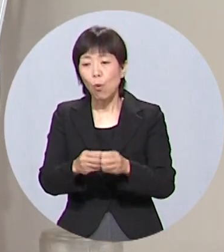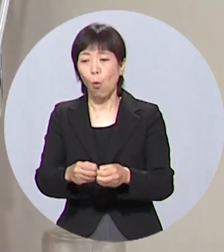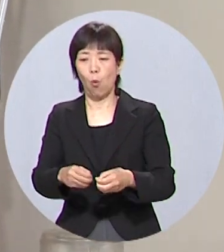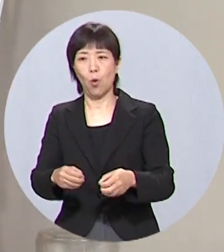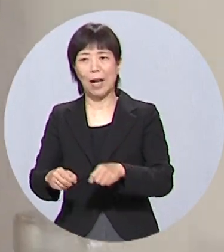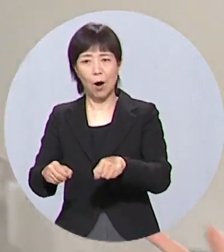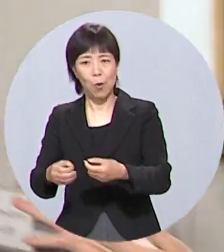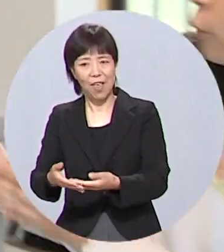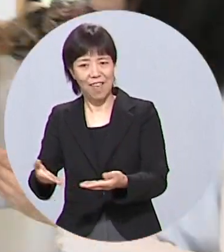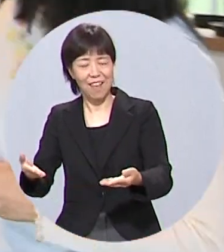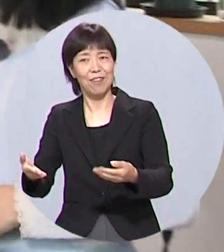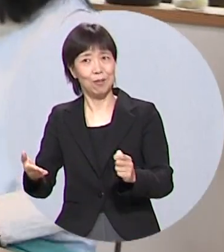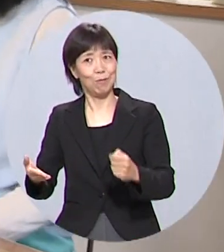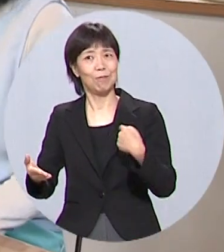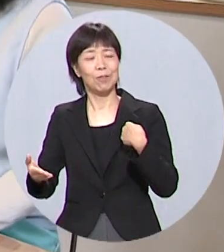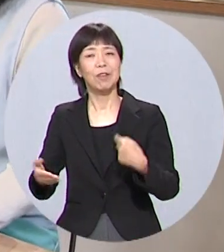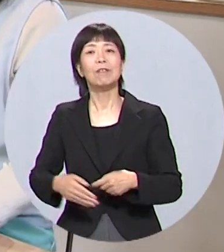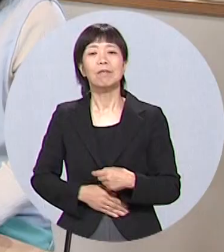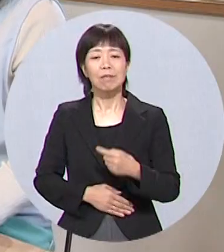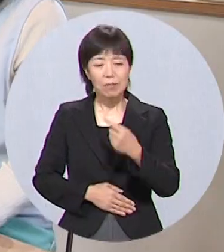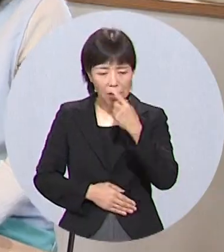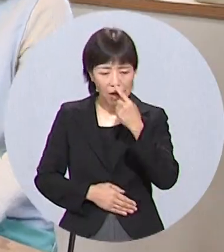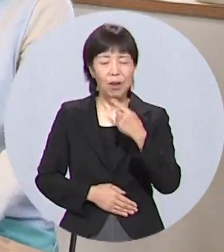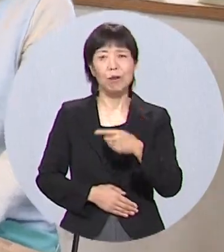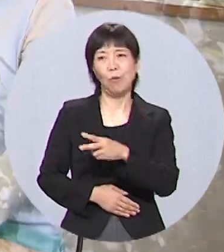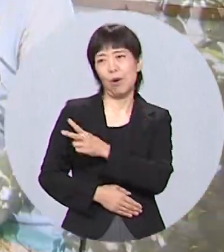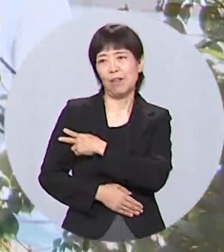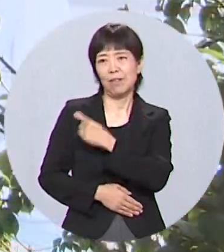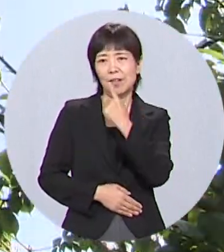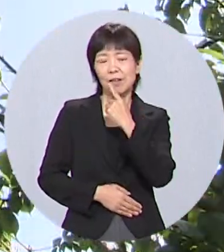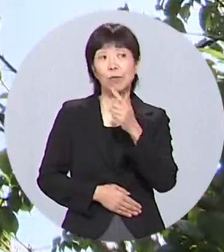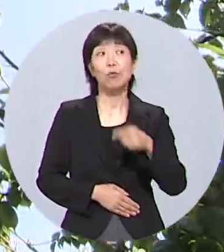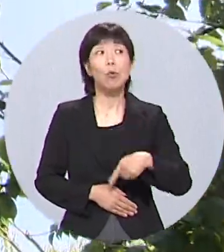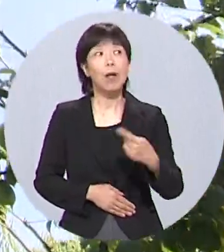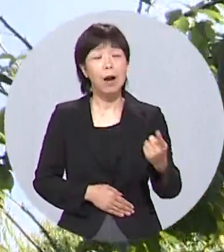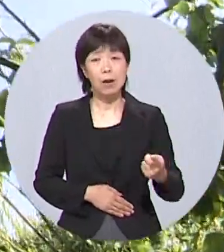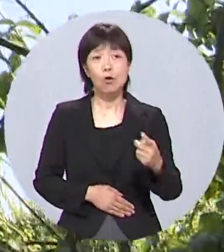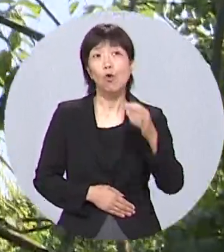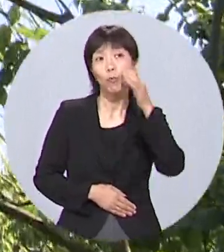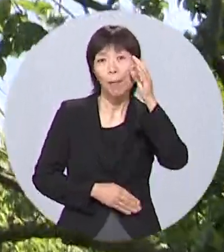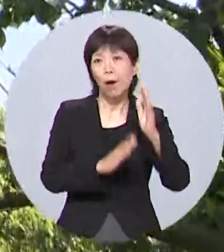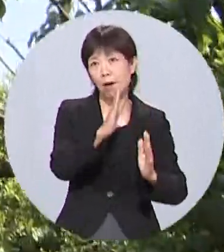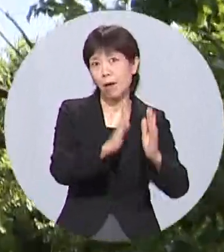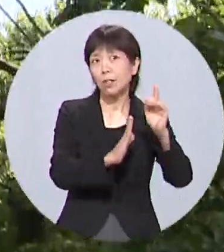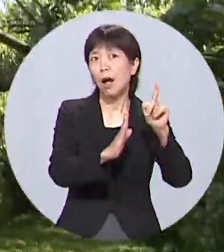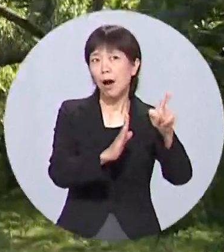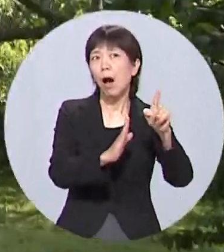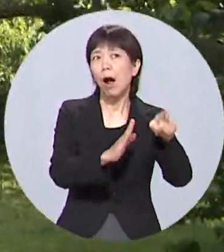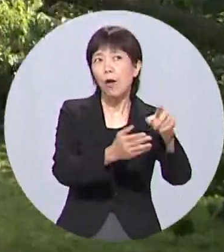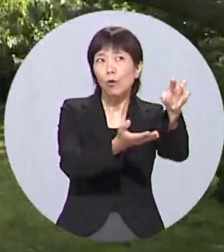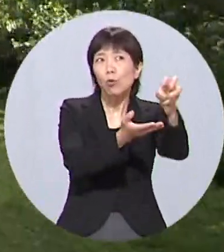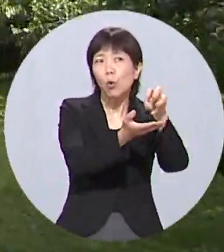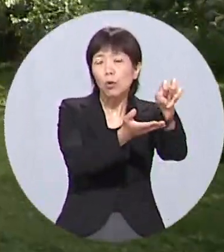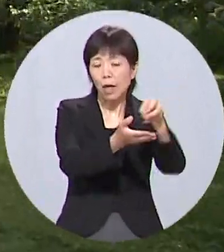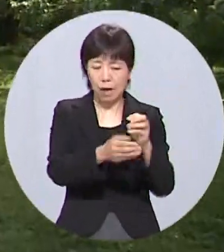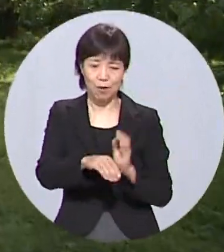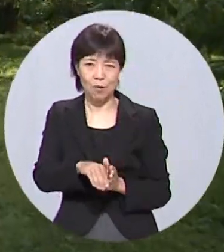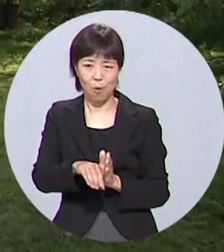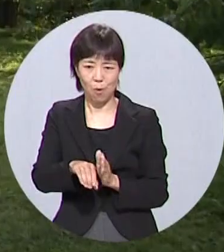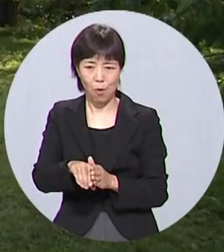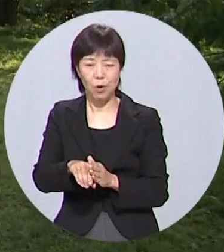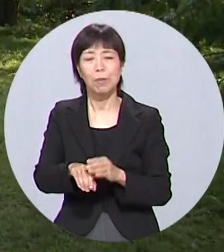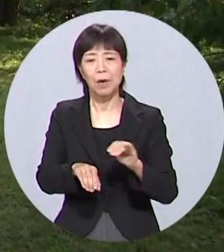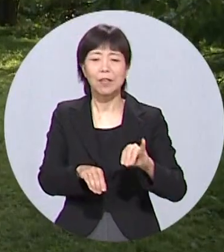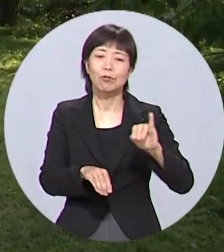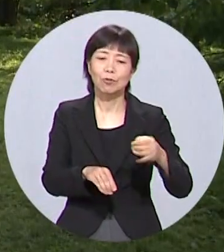はい、 山口さん西も梅農家の。 そうですね、であのあそこの梅林で採れた あの梅を使ってお料理とかお飲み物をご提